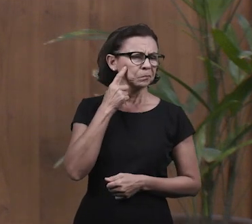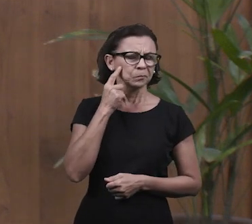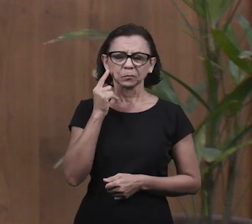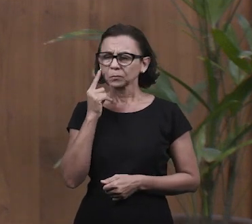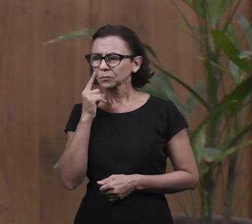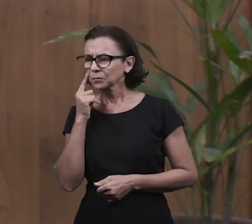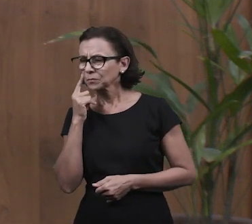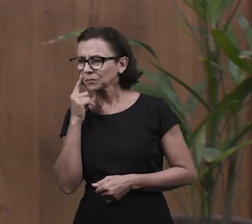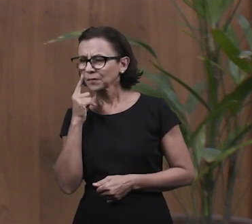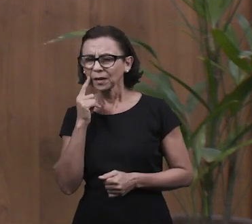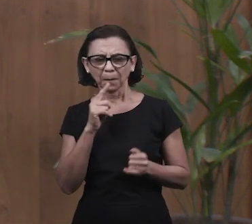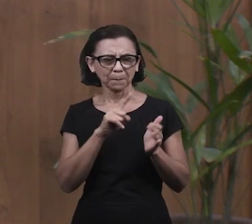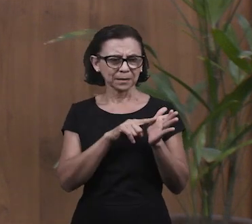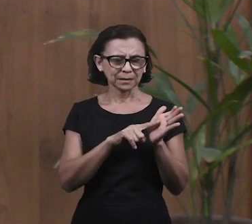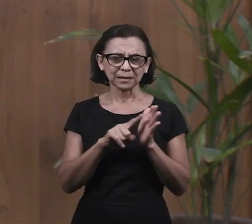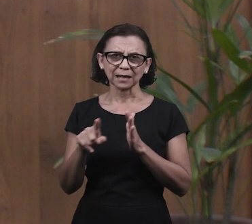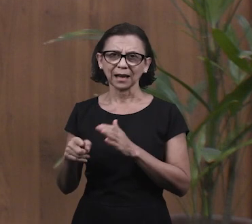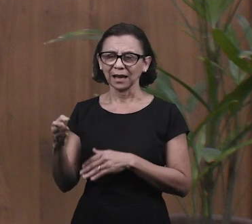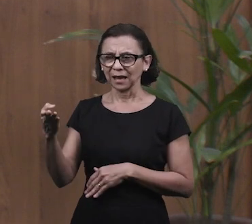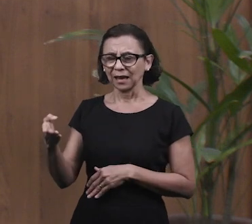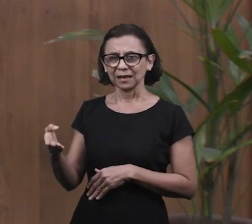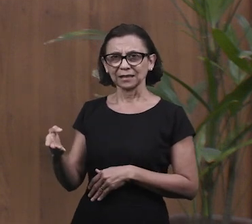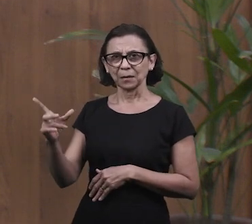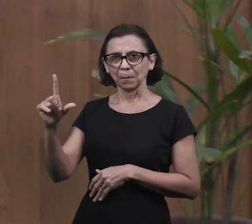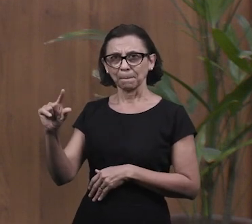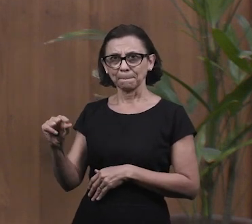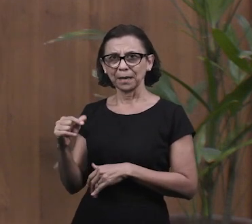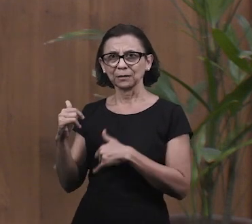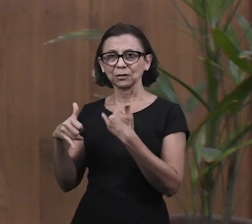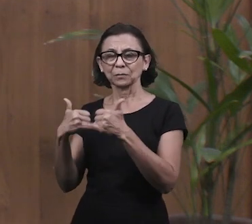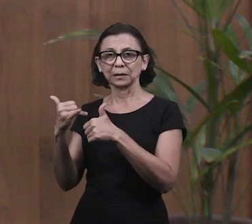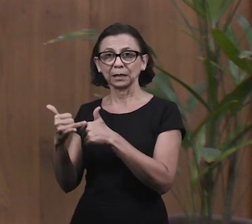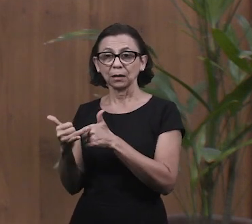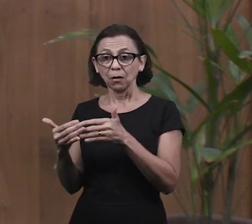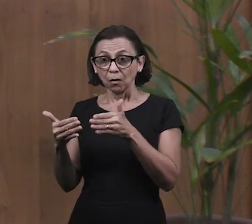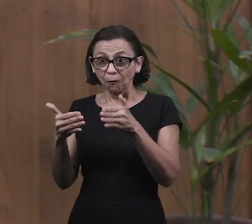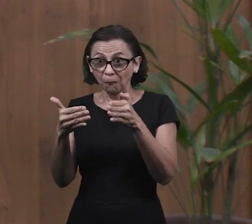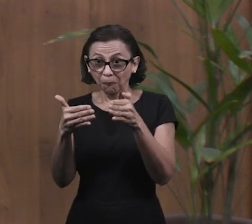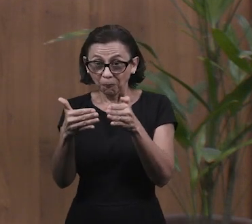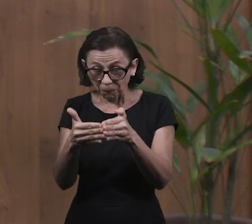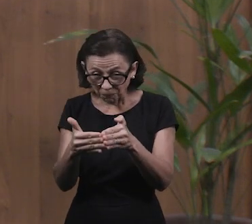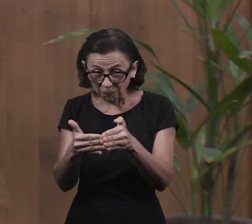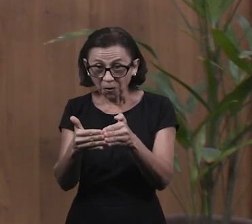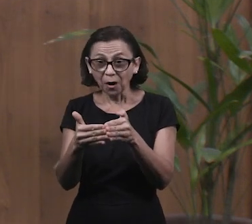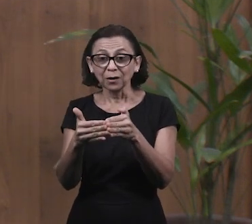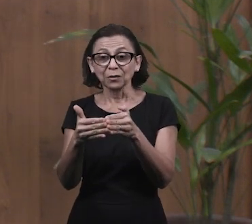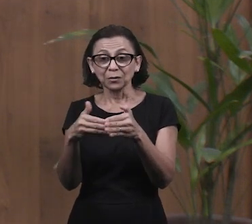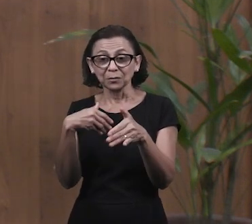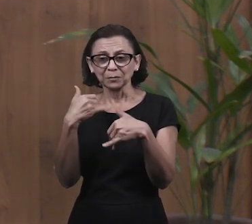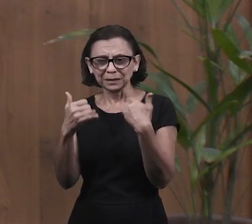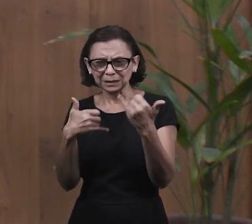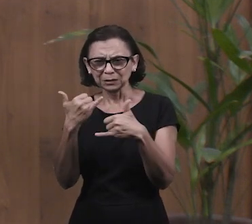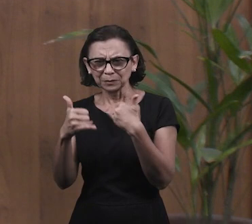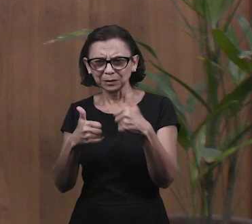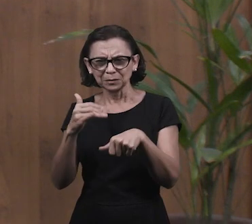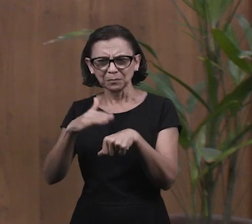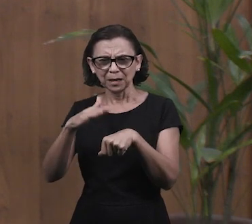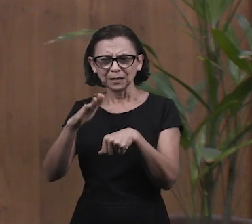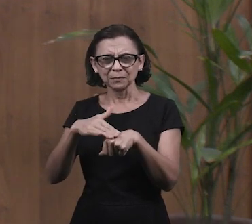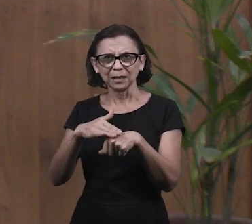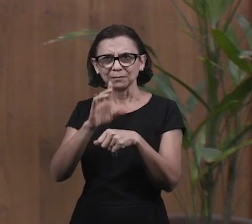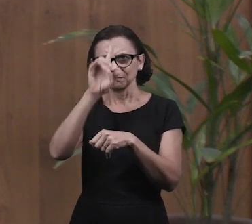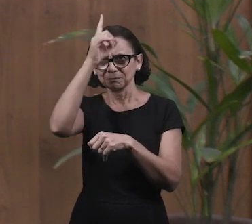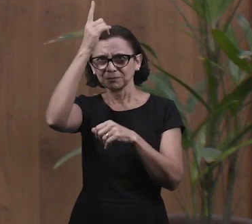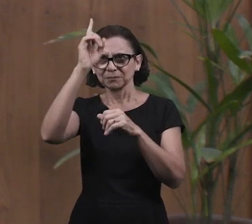partagé en 2 parties. Le premier a eu 16 et l'autre 4. L'expérience a montré que les enfants avec moins